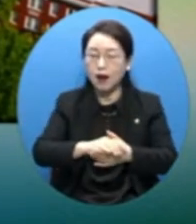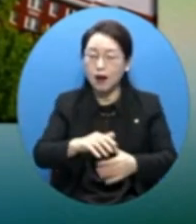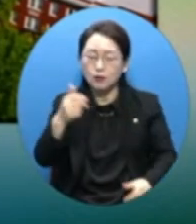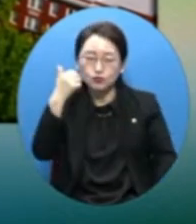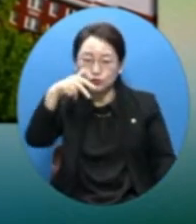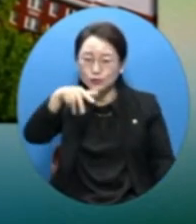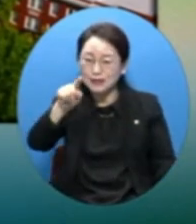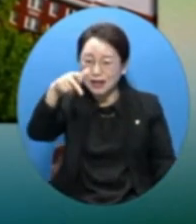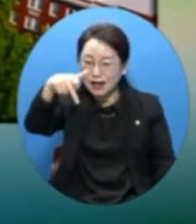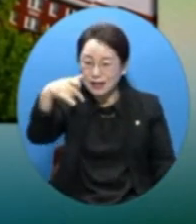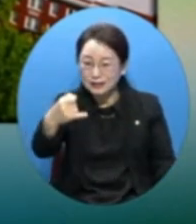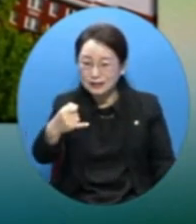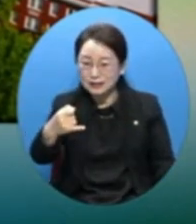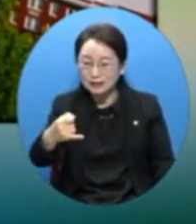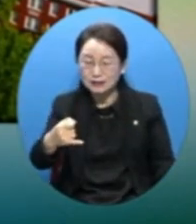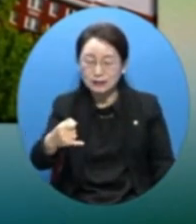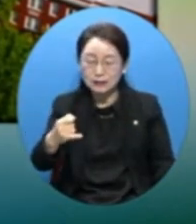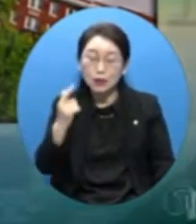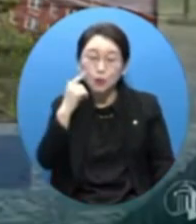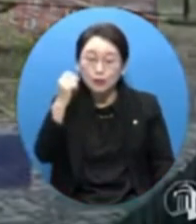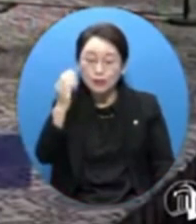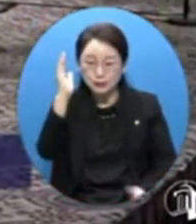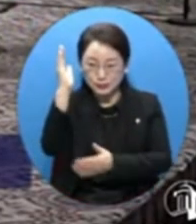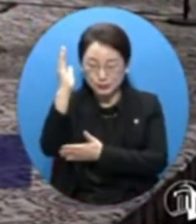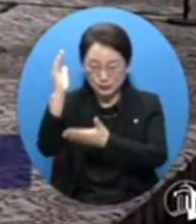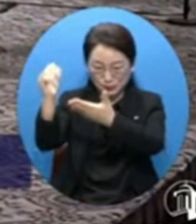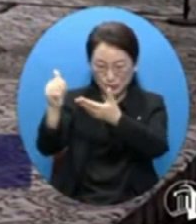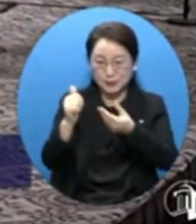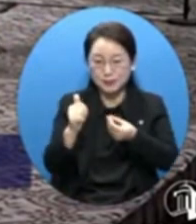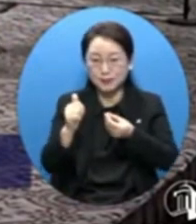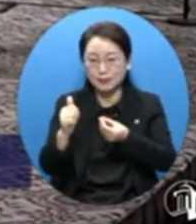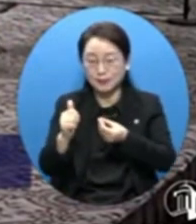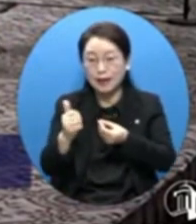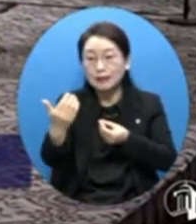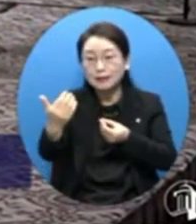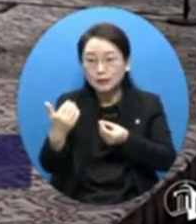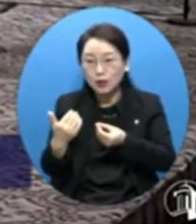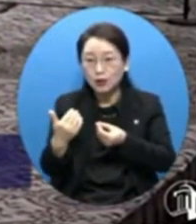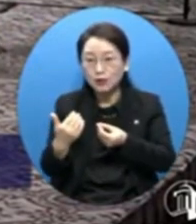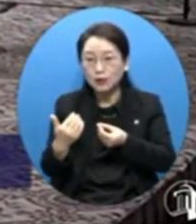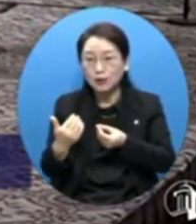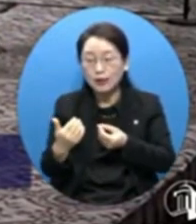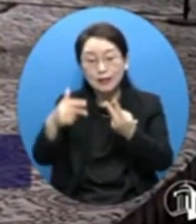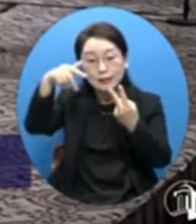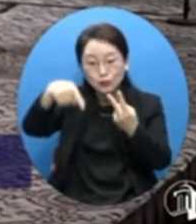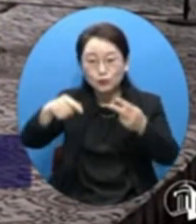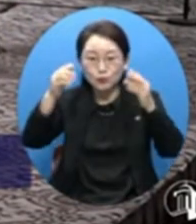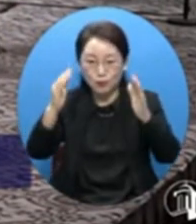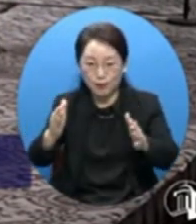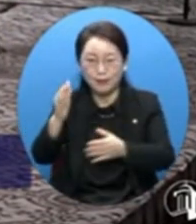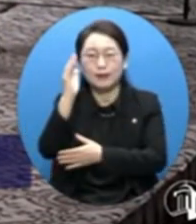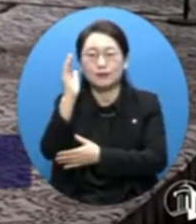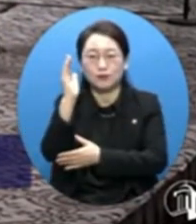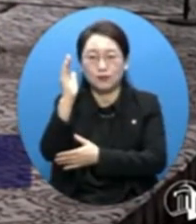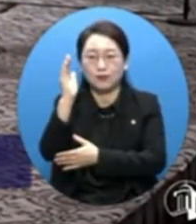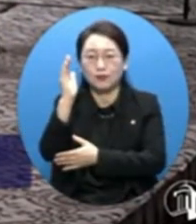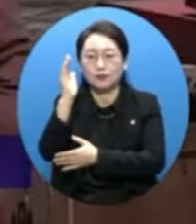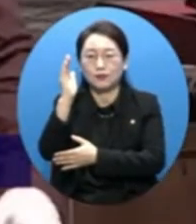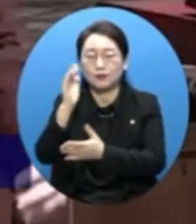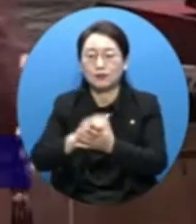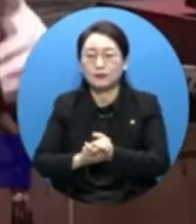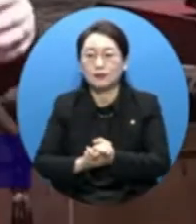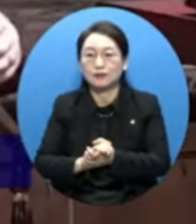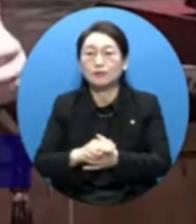하는 강사 목사님이 와서 그 전주, 이번 주 두 번 주 설교를 합니다. 저분이신데